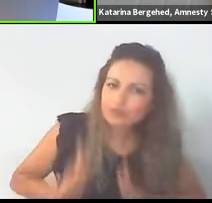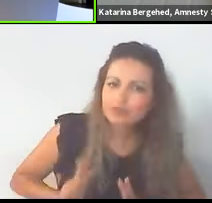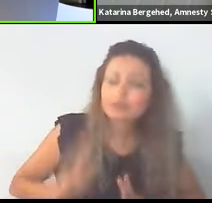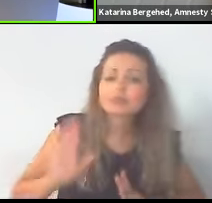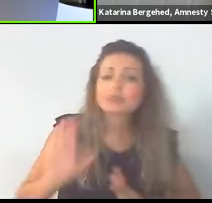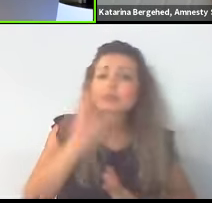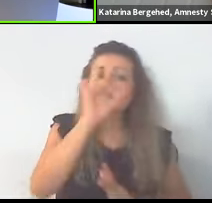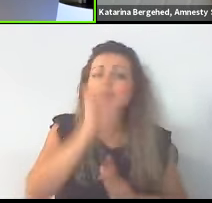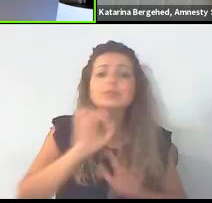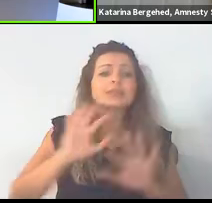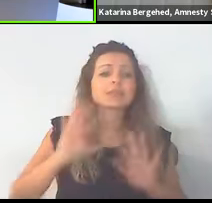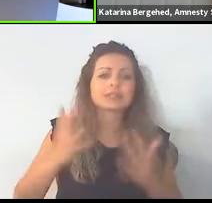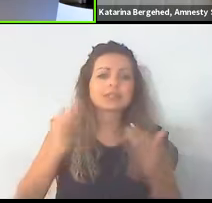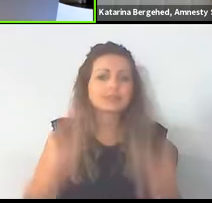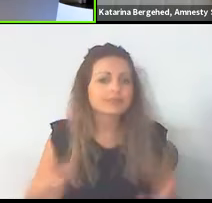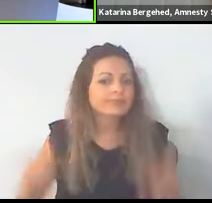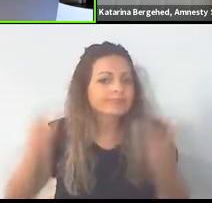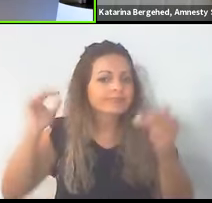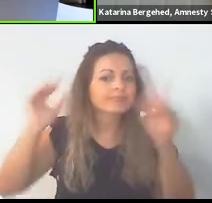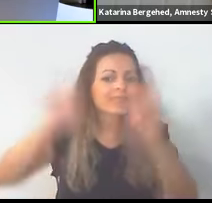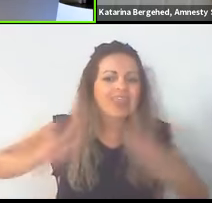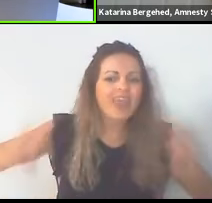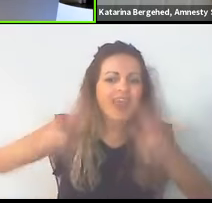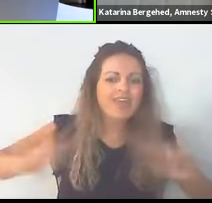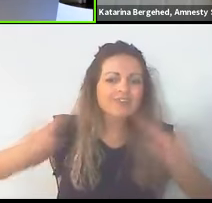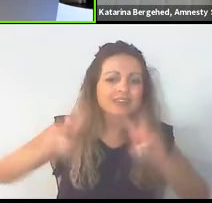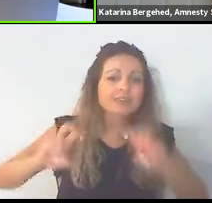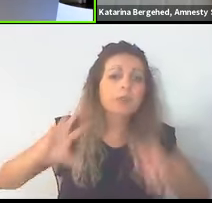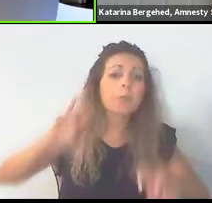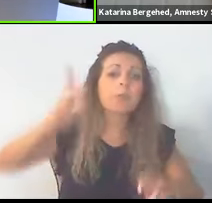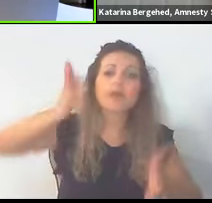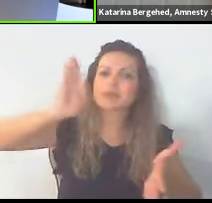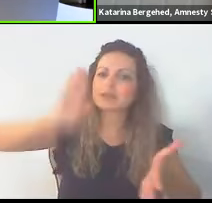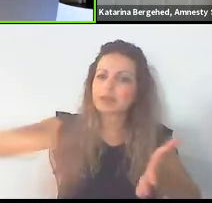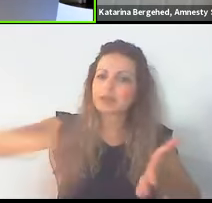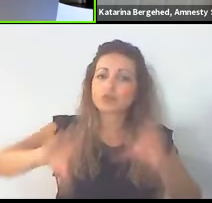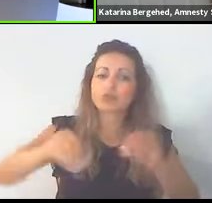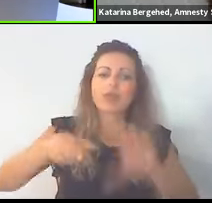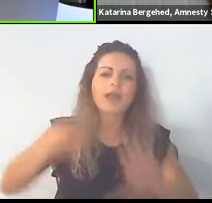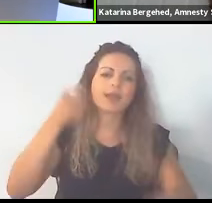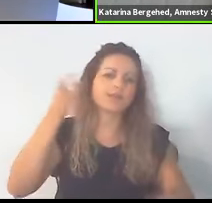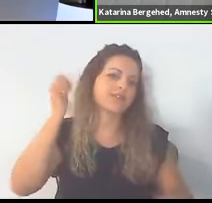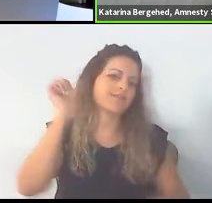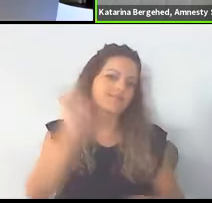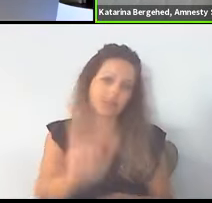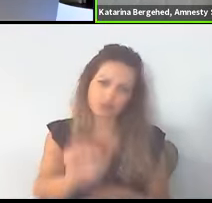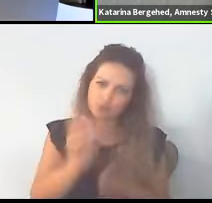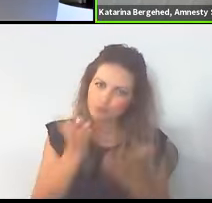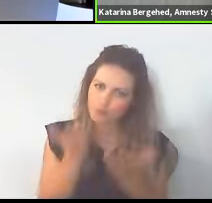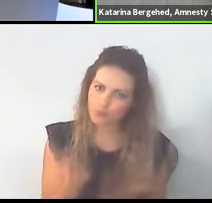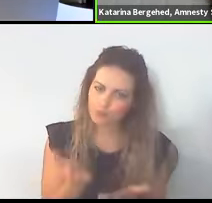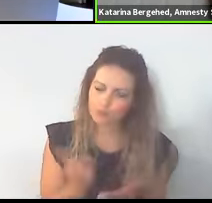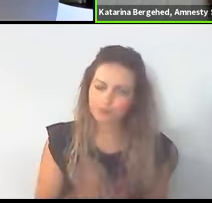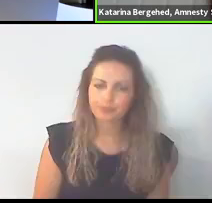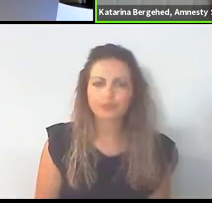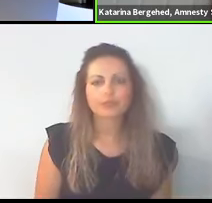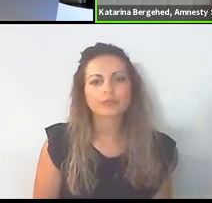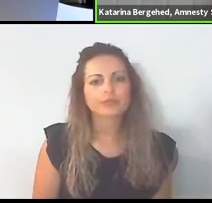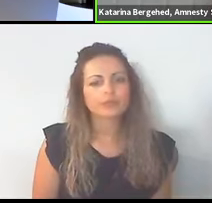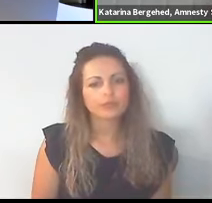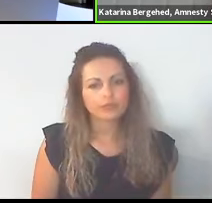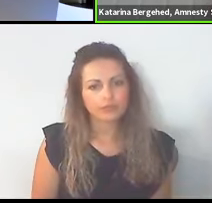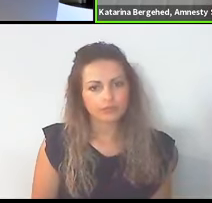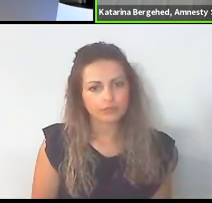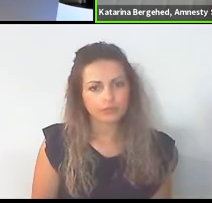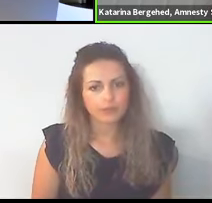υψηλής ποιότητας διερεύνηση μέχρι τέλους στα εγκλήματα βιασμών. And I would like to share with